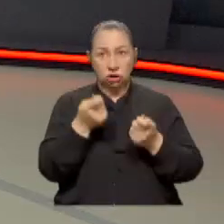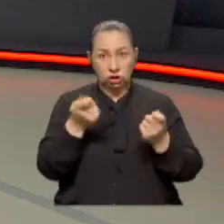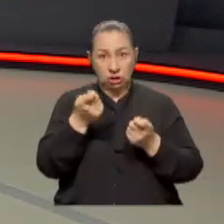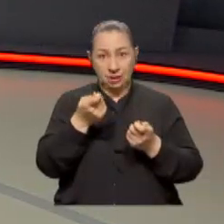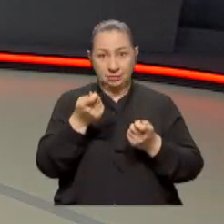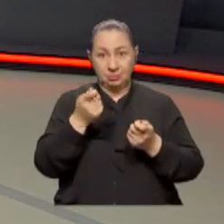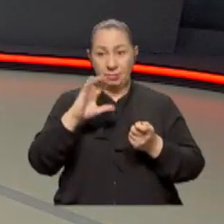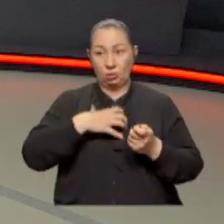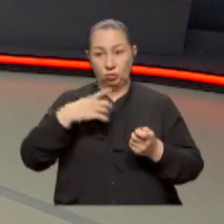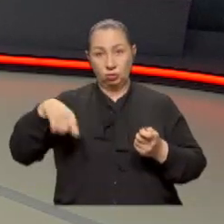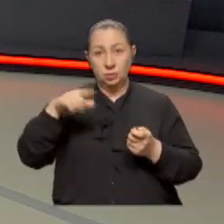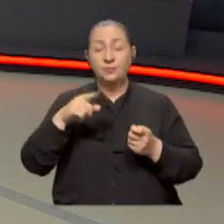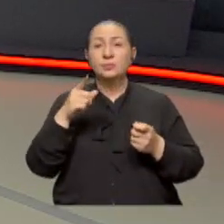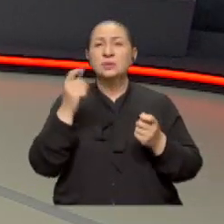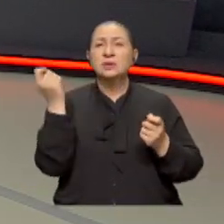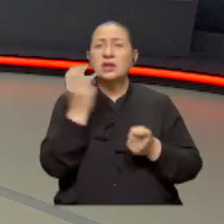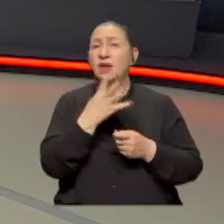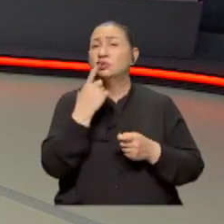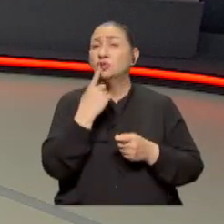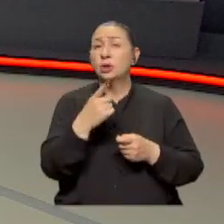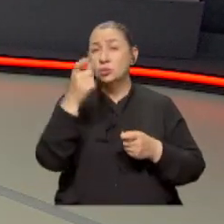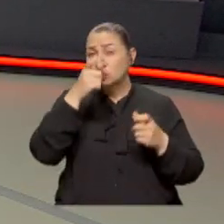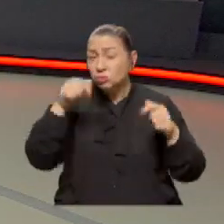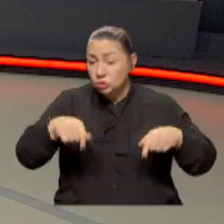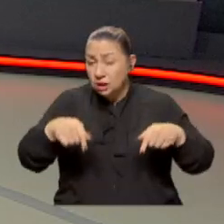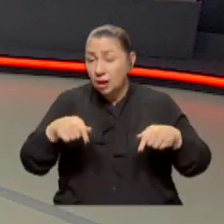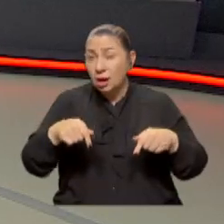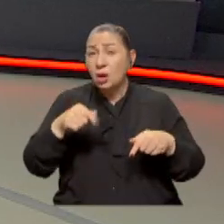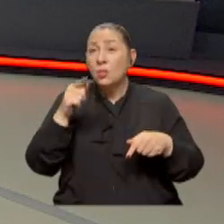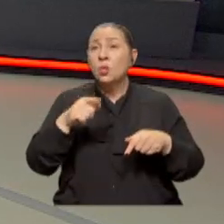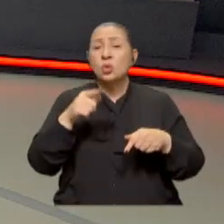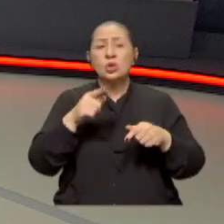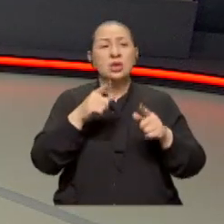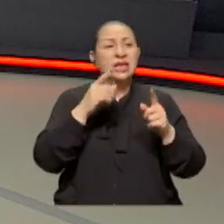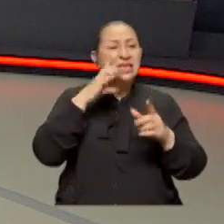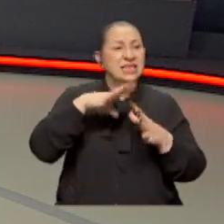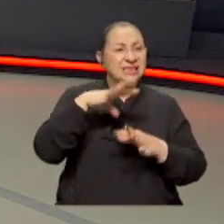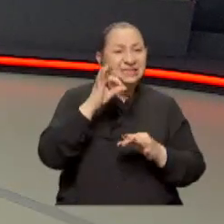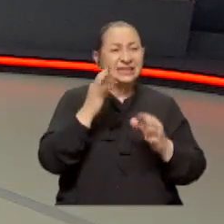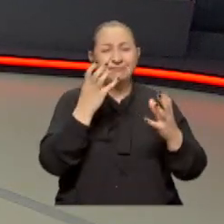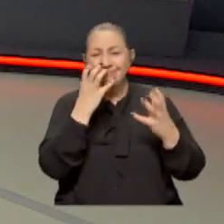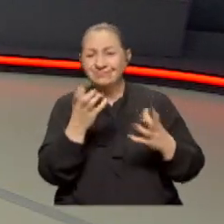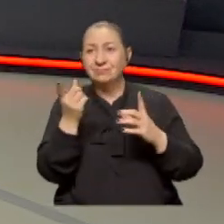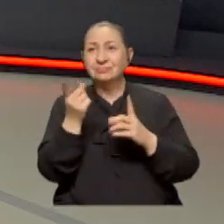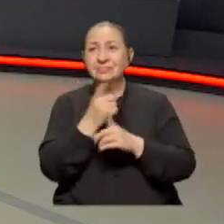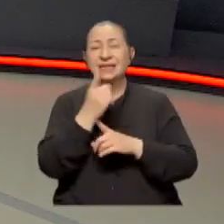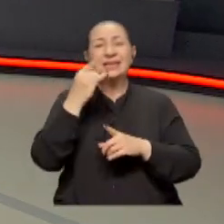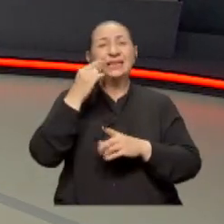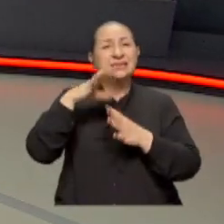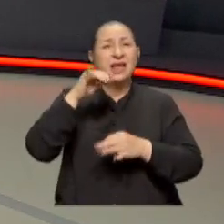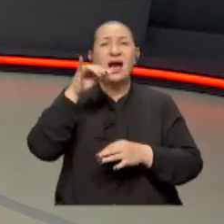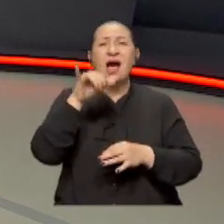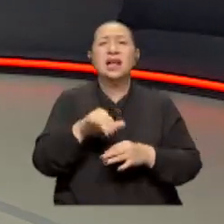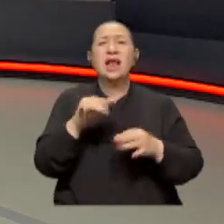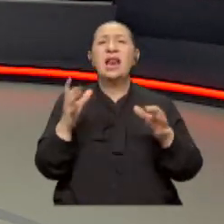çalıştıranlar. Biz bunu defalarca söyledik bu ülkede. Bunu hümanizmle, insancılıkla, insan haklarıyla